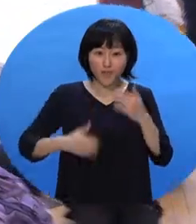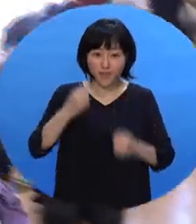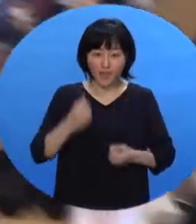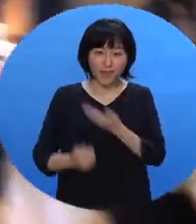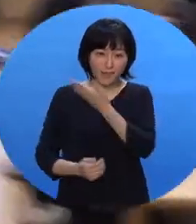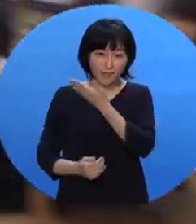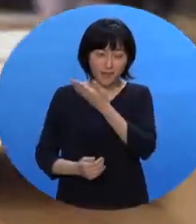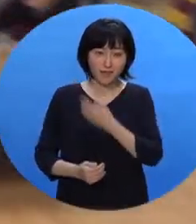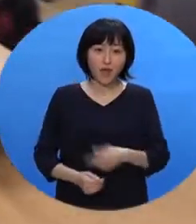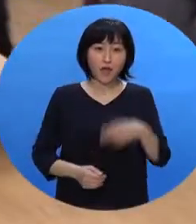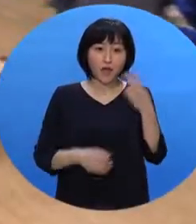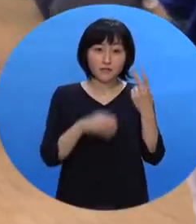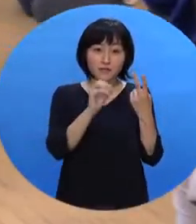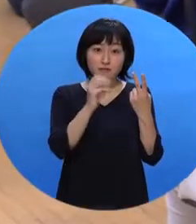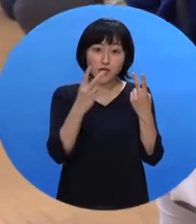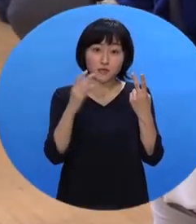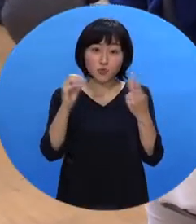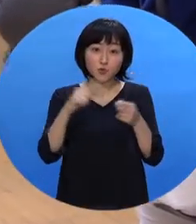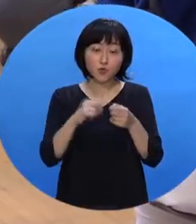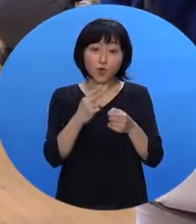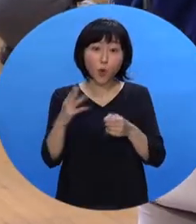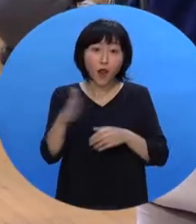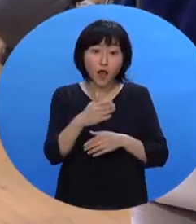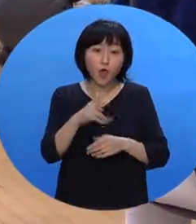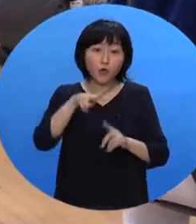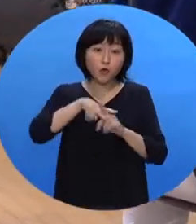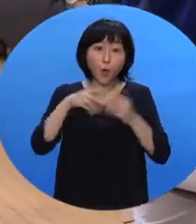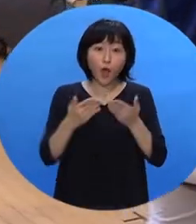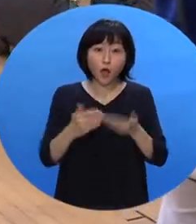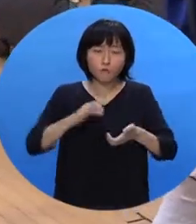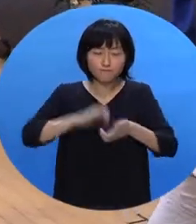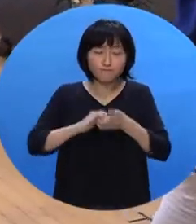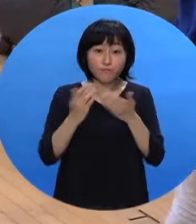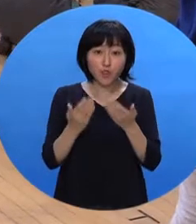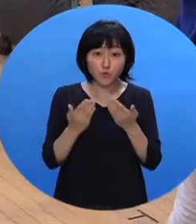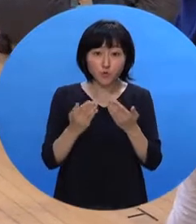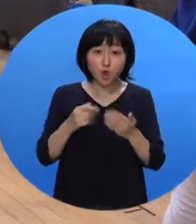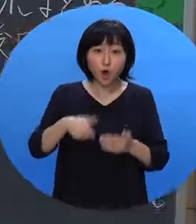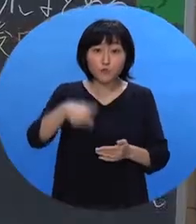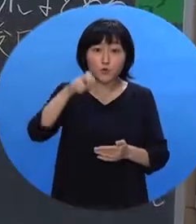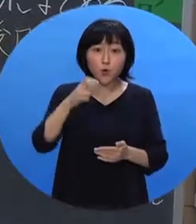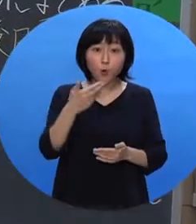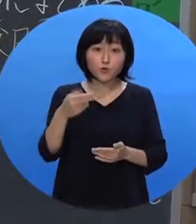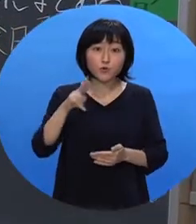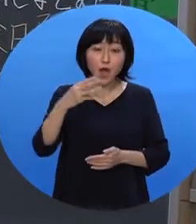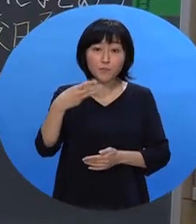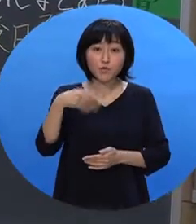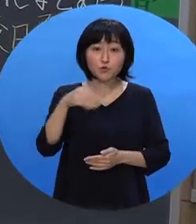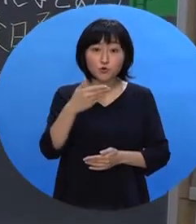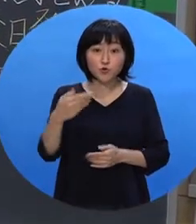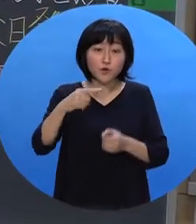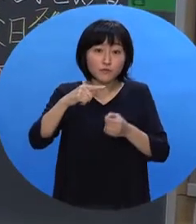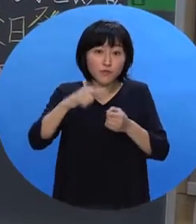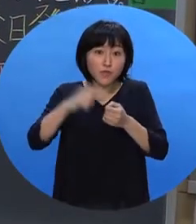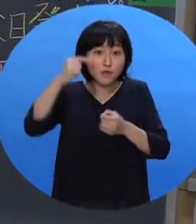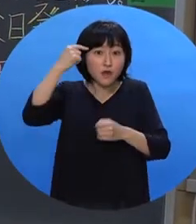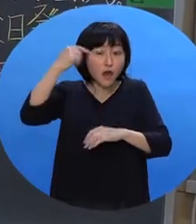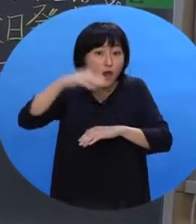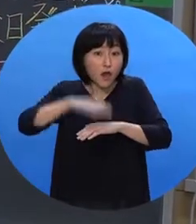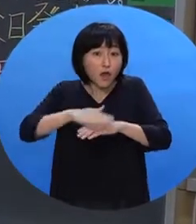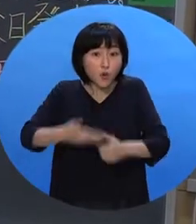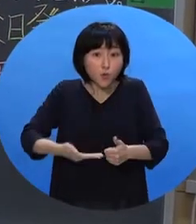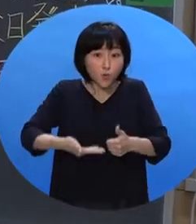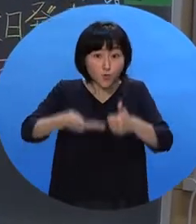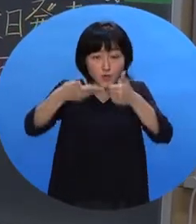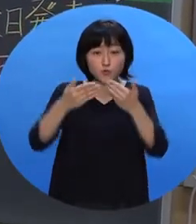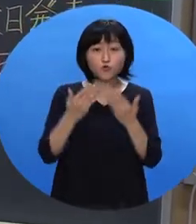6年生の教室では2020年度から小学校でも必修となるプログラミング的思考を育てる授業が行われ